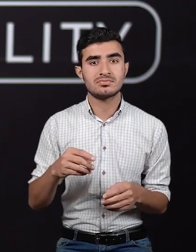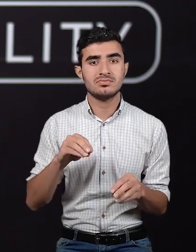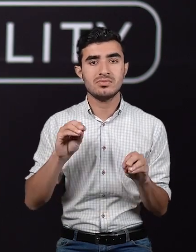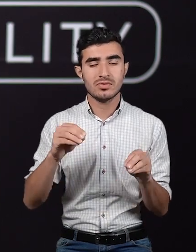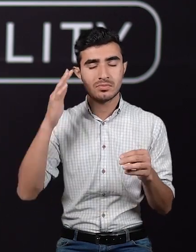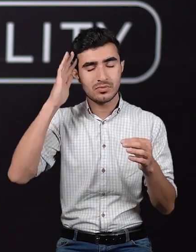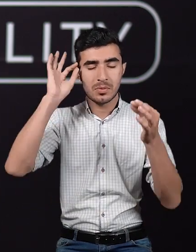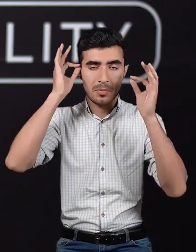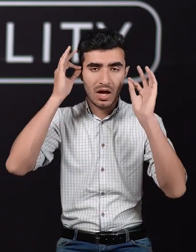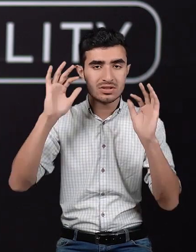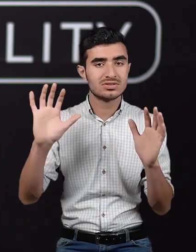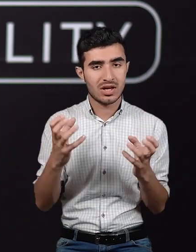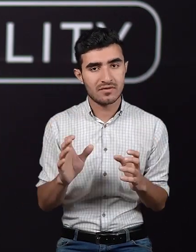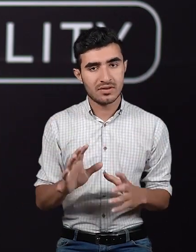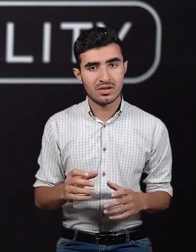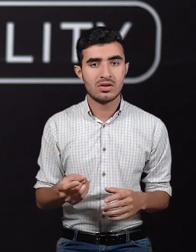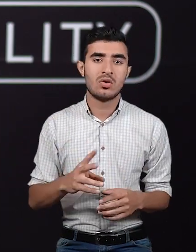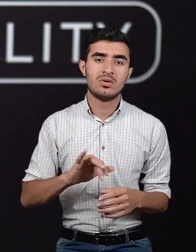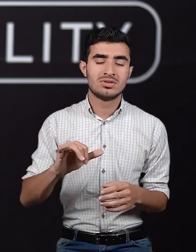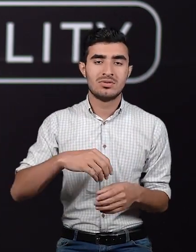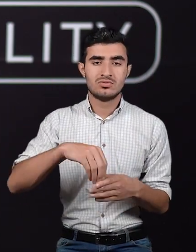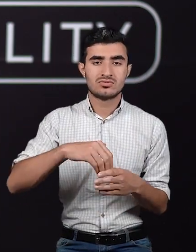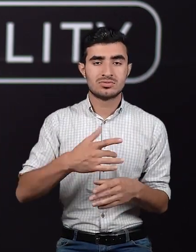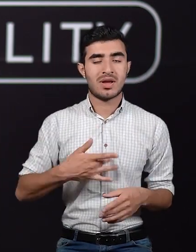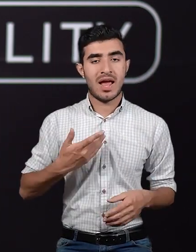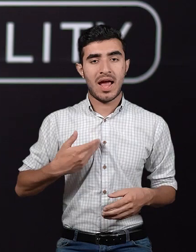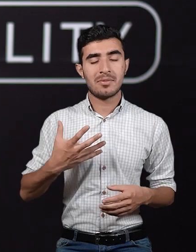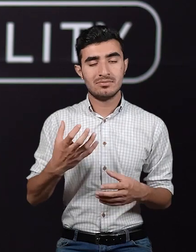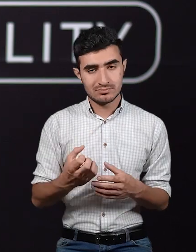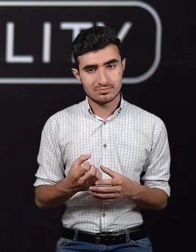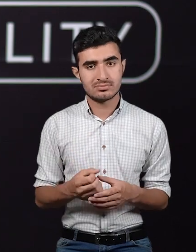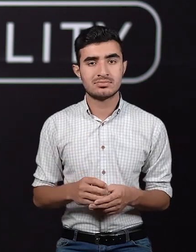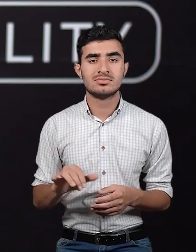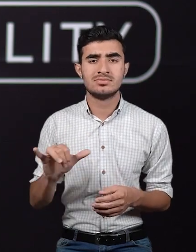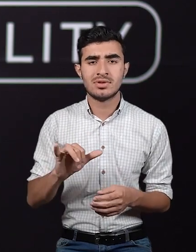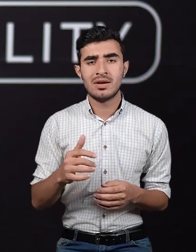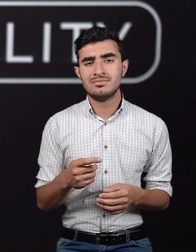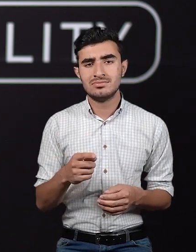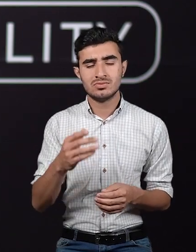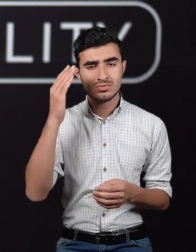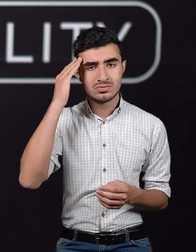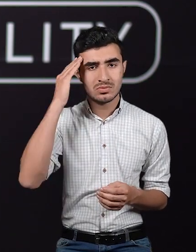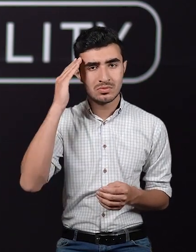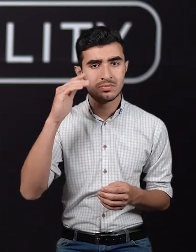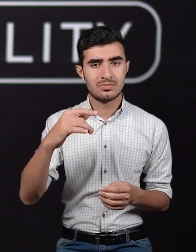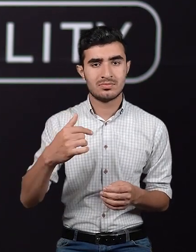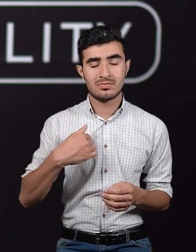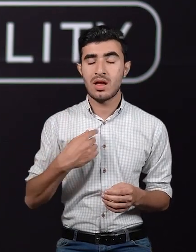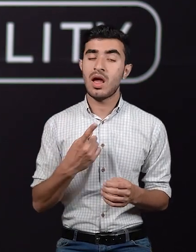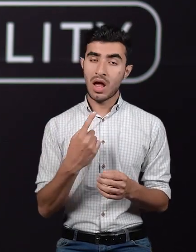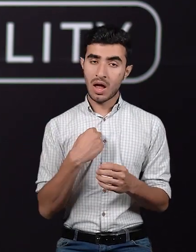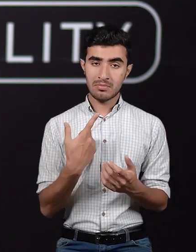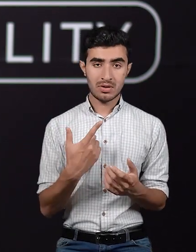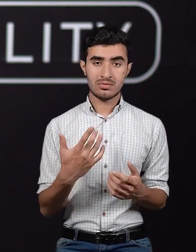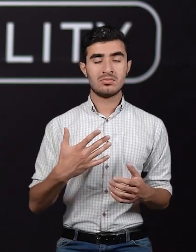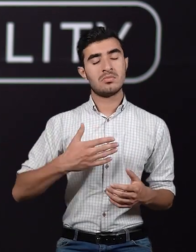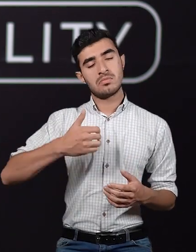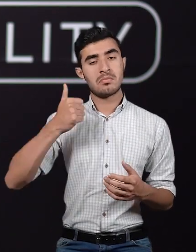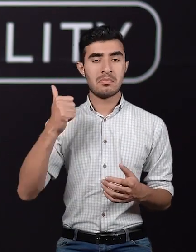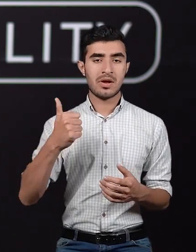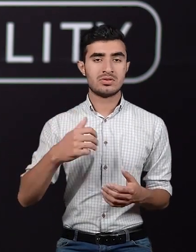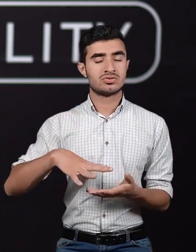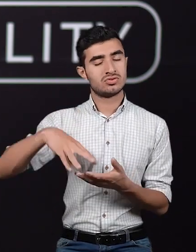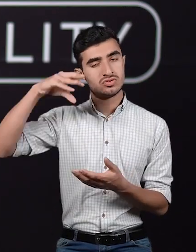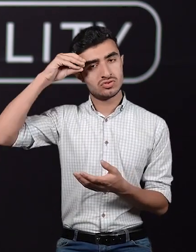है कैन बी अ फॉर्म ऑफ थेरेपी फॉर यू. इट इज़ अ फॉर्म ऑफ कैथारसिस एंड बिल्कुल डेफिनेटली मेरे लिए तो